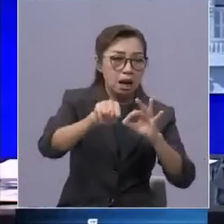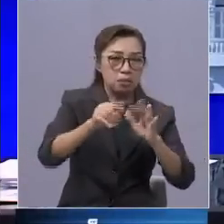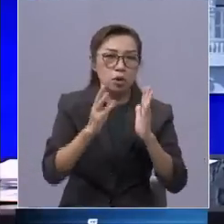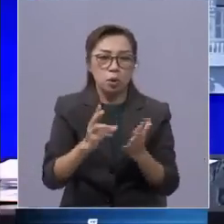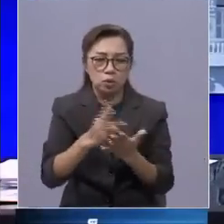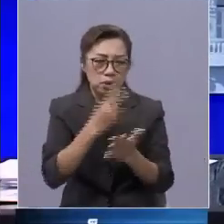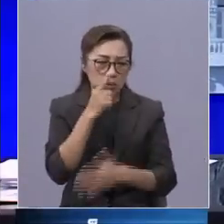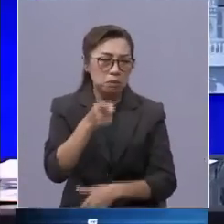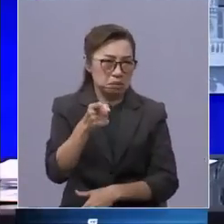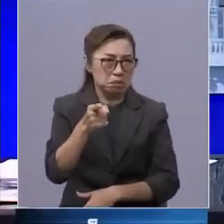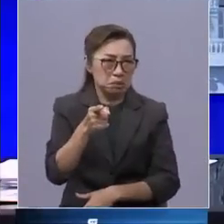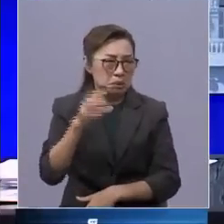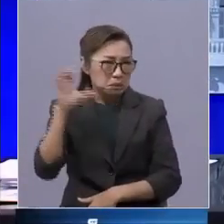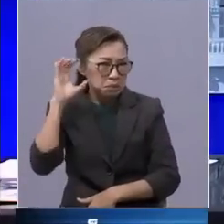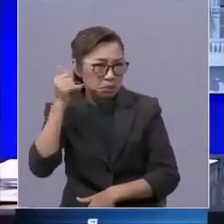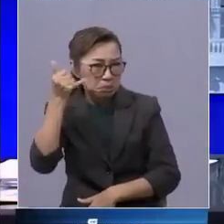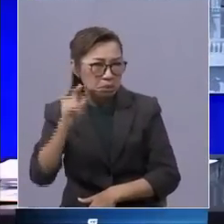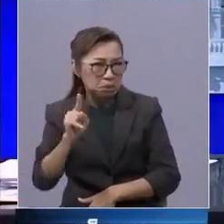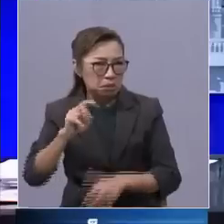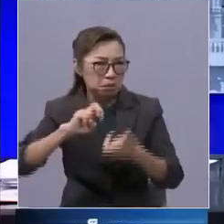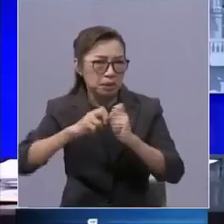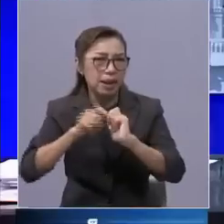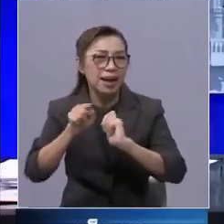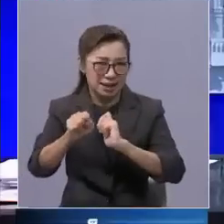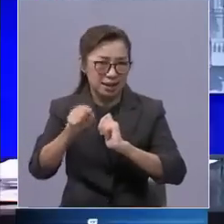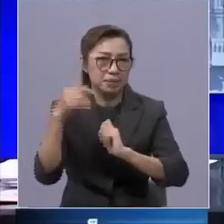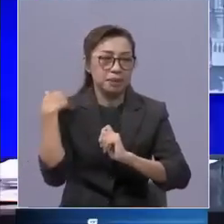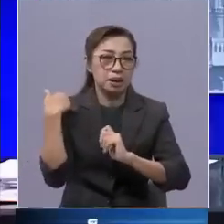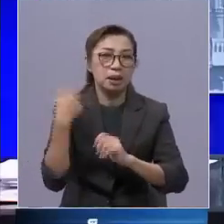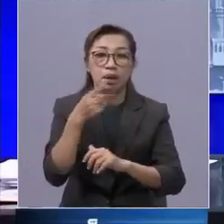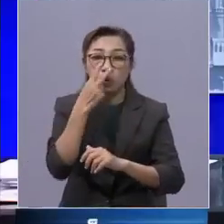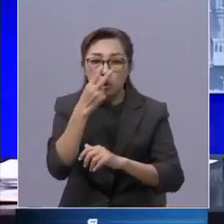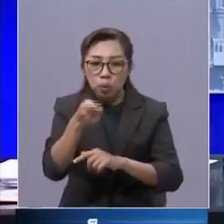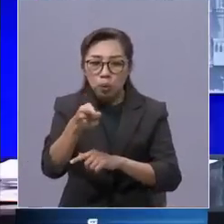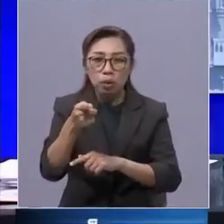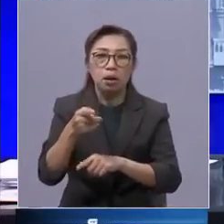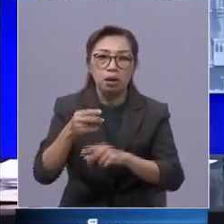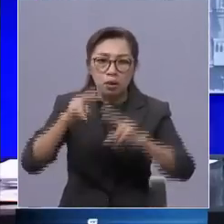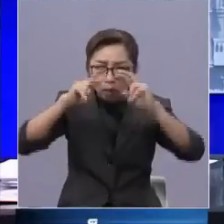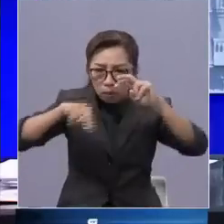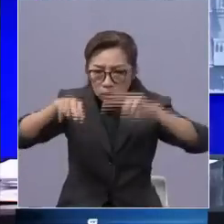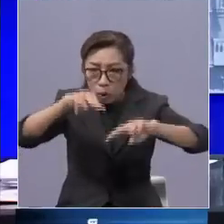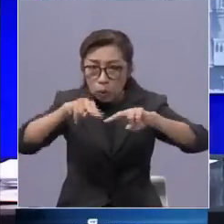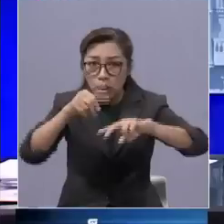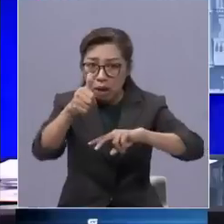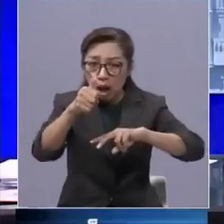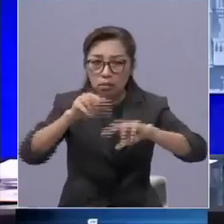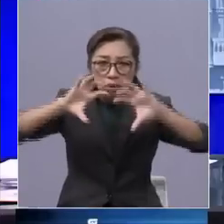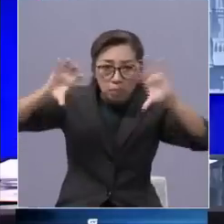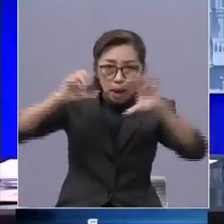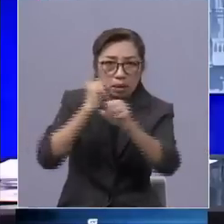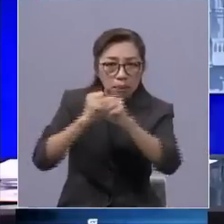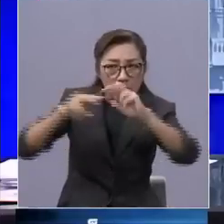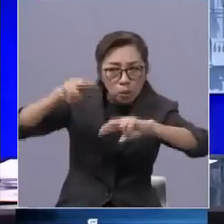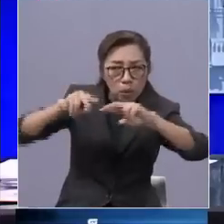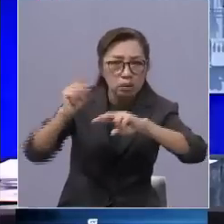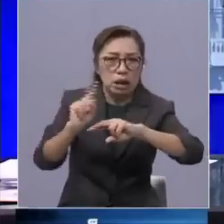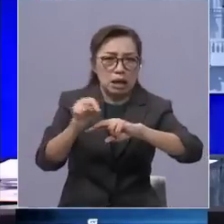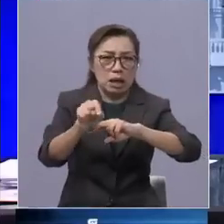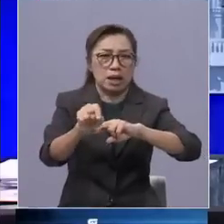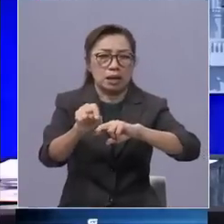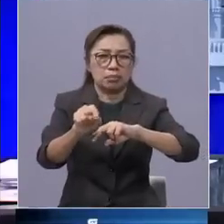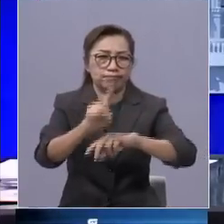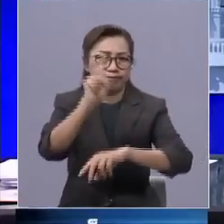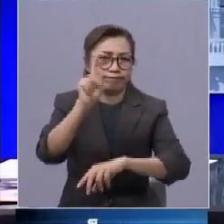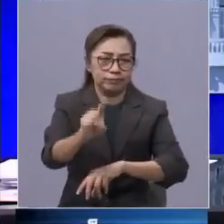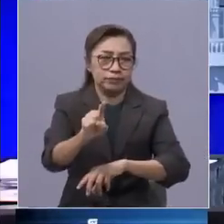มองว่ามีปัญหาแล้วก็มองย้อนไปจนถึงเรื่องของการตรวจสอบถ่วงดุลอำนาจด้วยเหมือนกันที่ดูว่าจะมีปัญหาคำถามที่ตามมาอ้